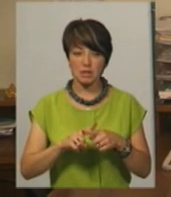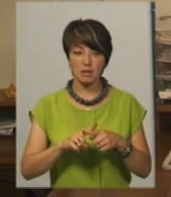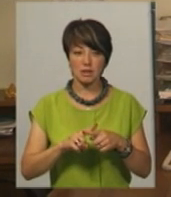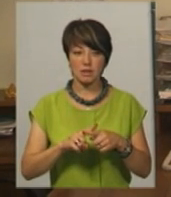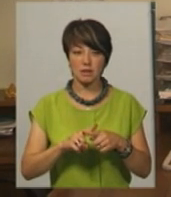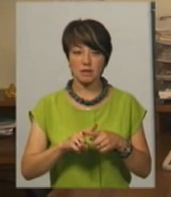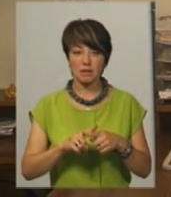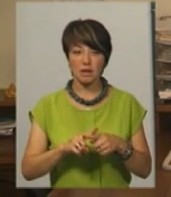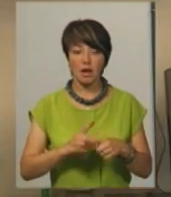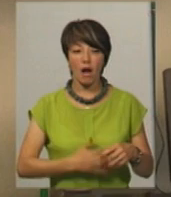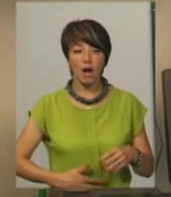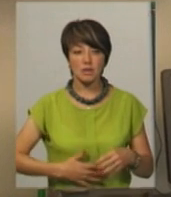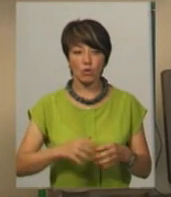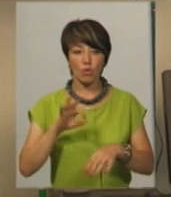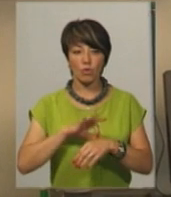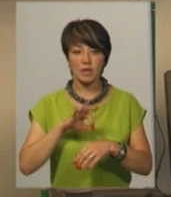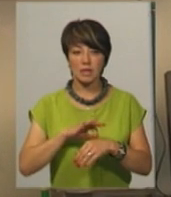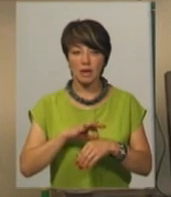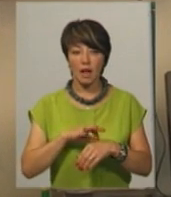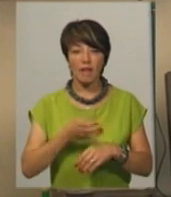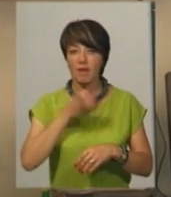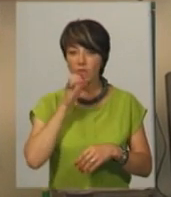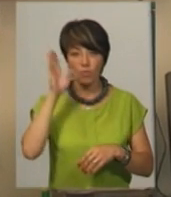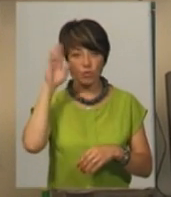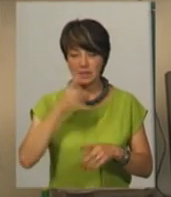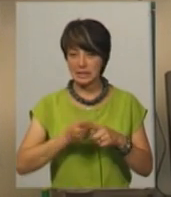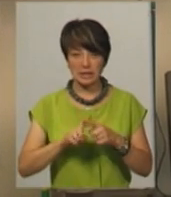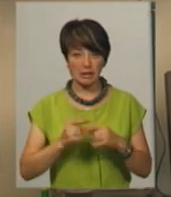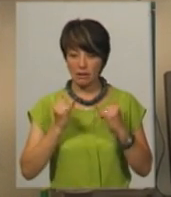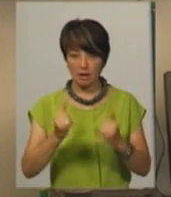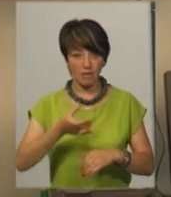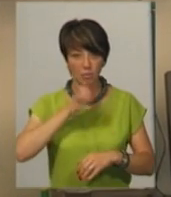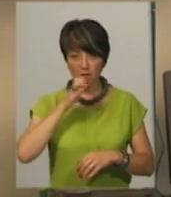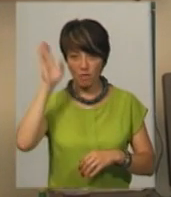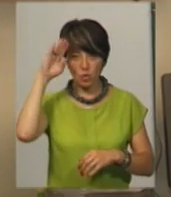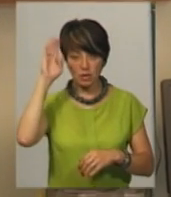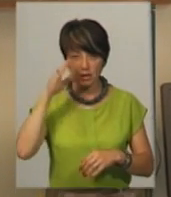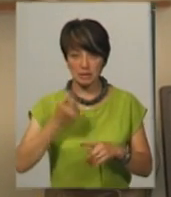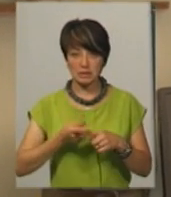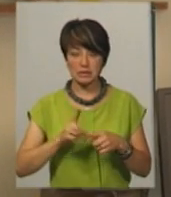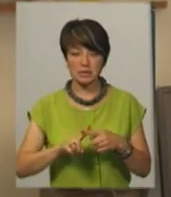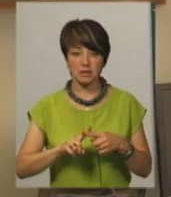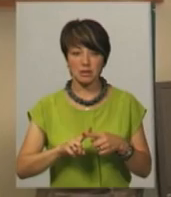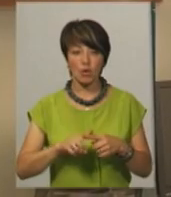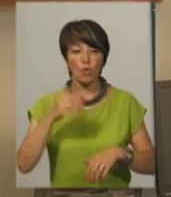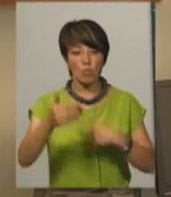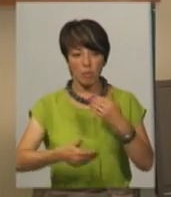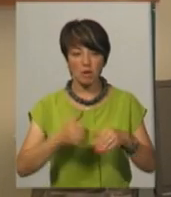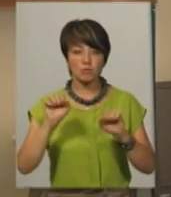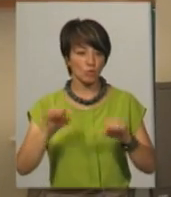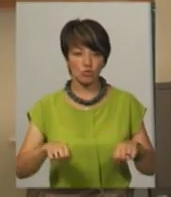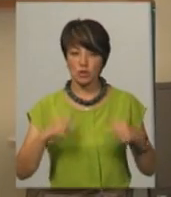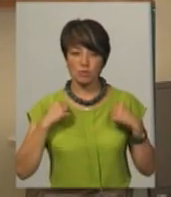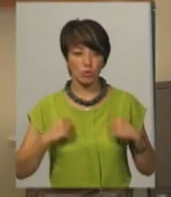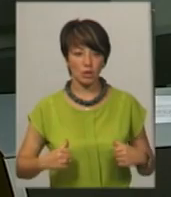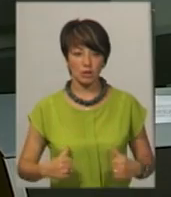вигляді гастроентероколіті. Не вживати цю воду, тому що це не питна вода, це питна поверхневих водойм, а от купатися можна спокійно.